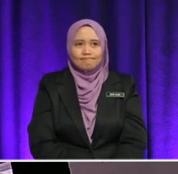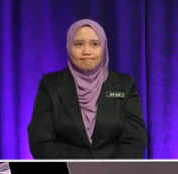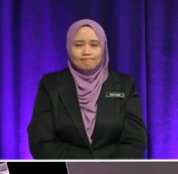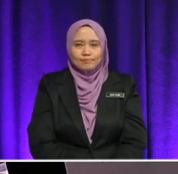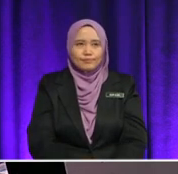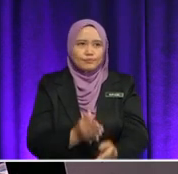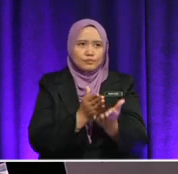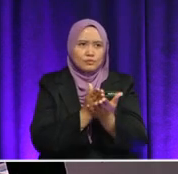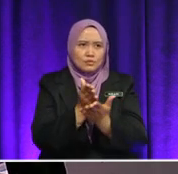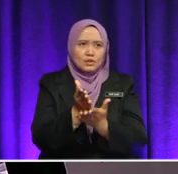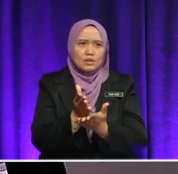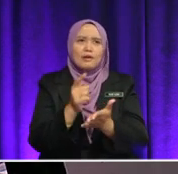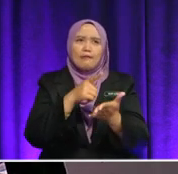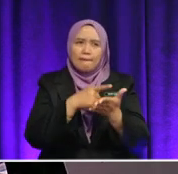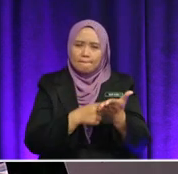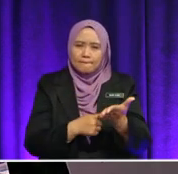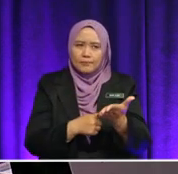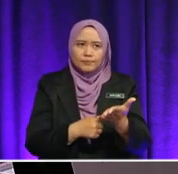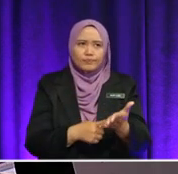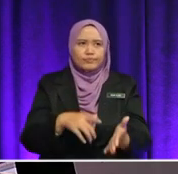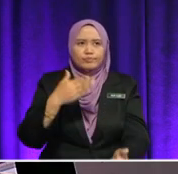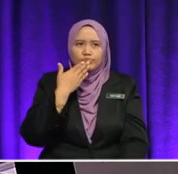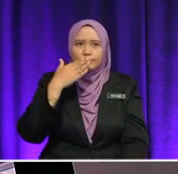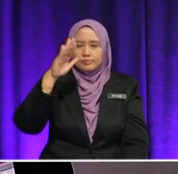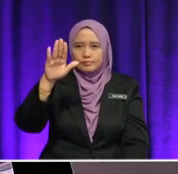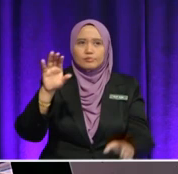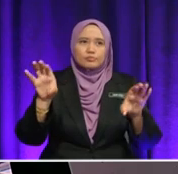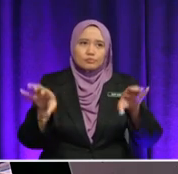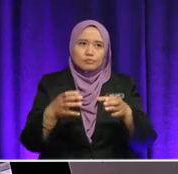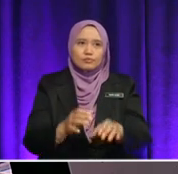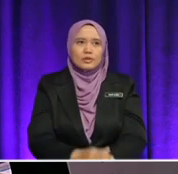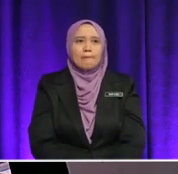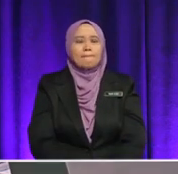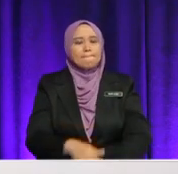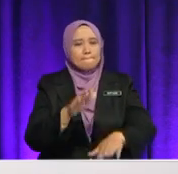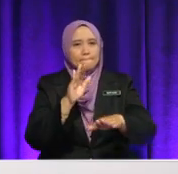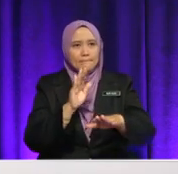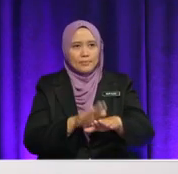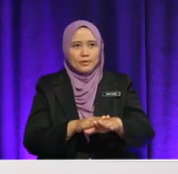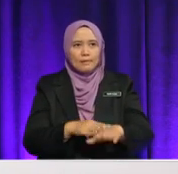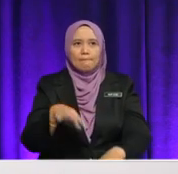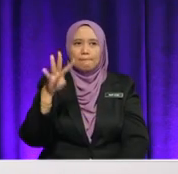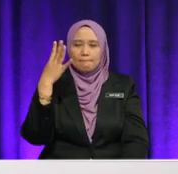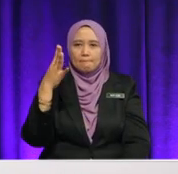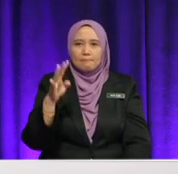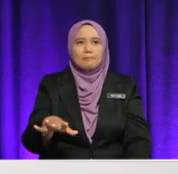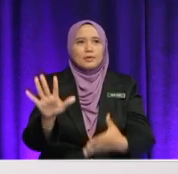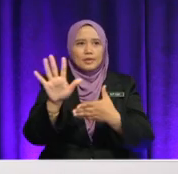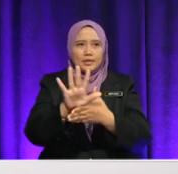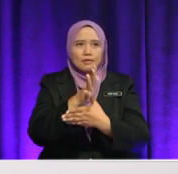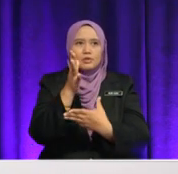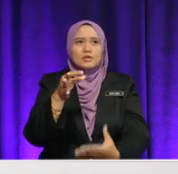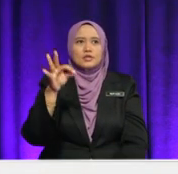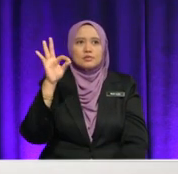aku langkah toko Abdurrahman artinya keempat pada tari 14 Mei 1954 tungku